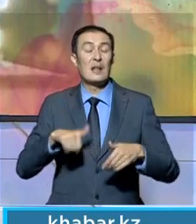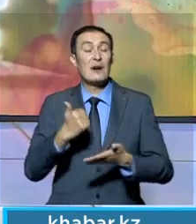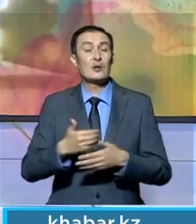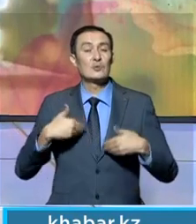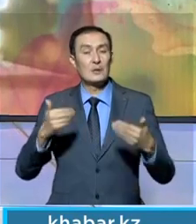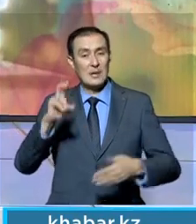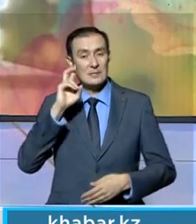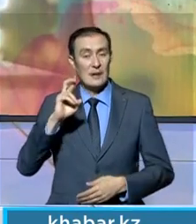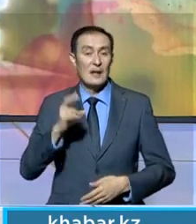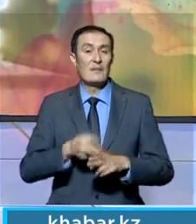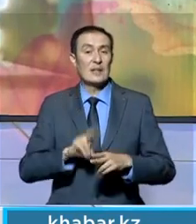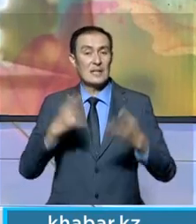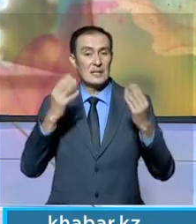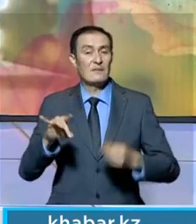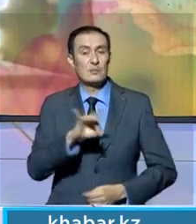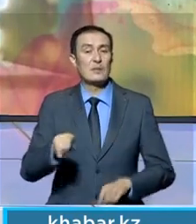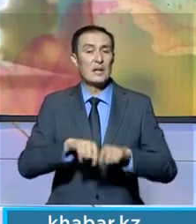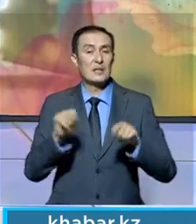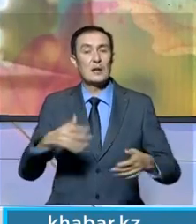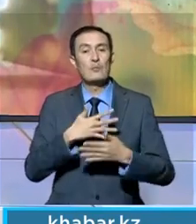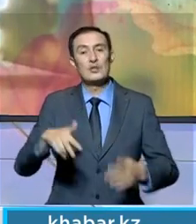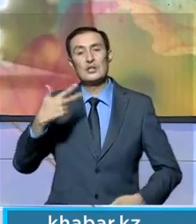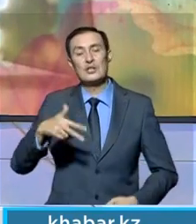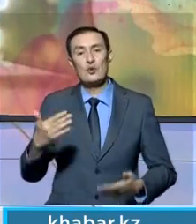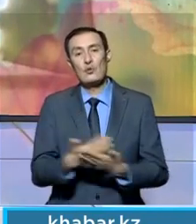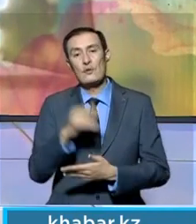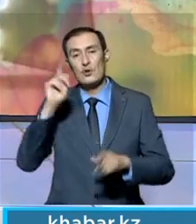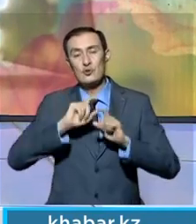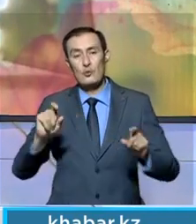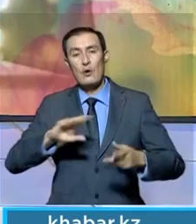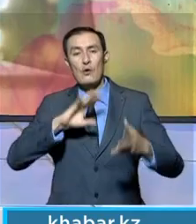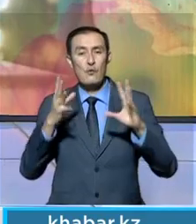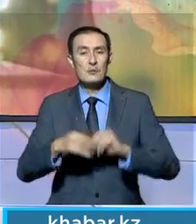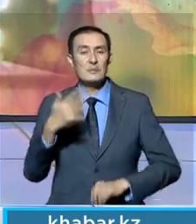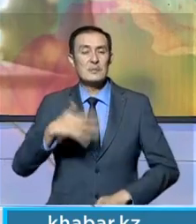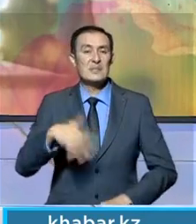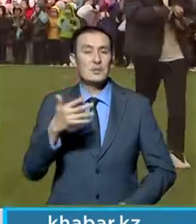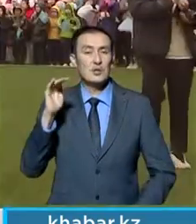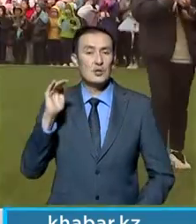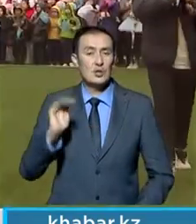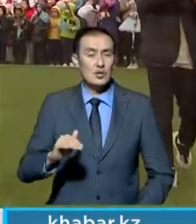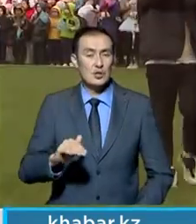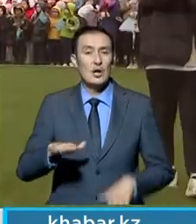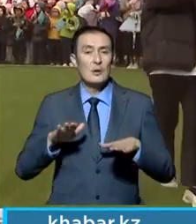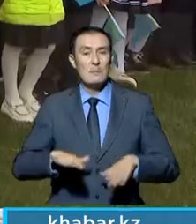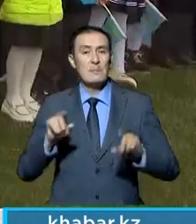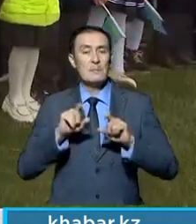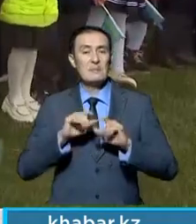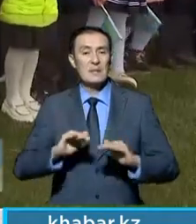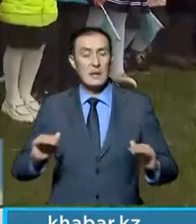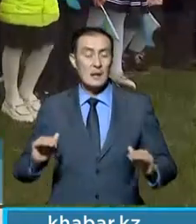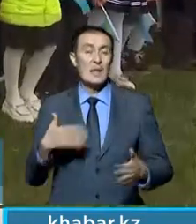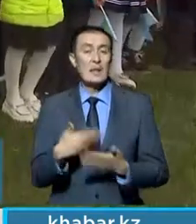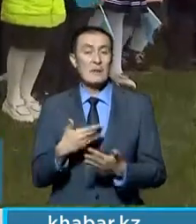глава государства. В этот день по республике открылись более 30 новых школ в общей сложности на 55 тысяч ученических